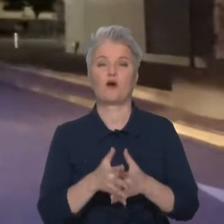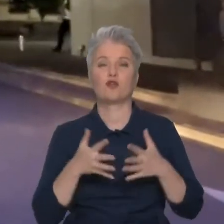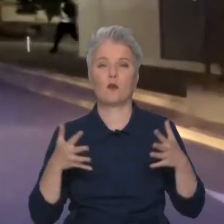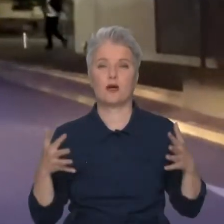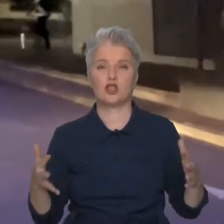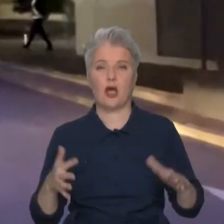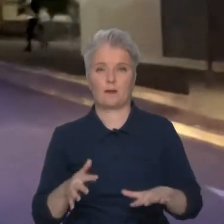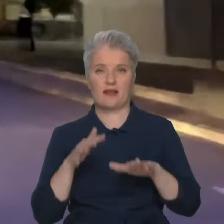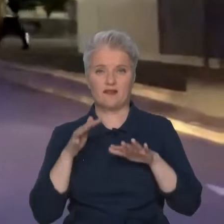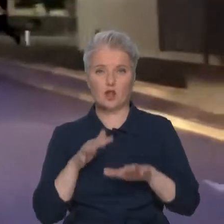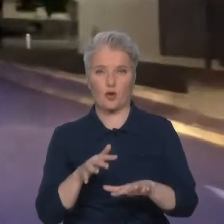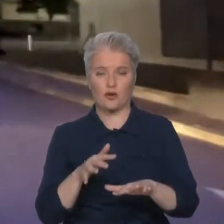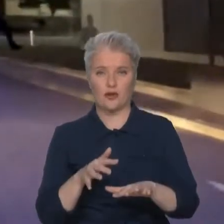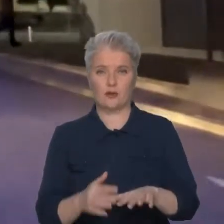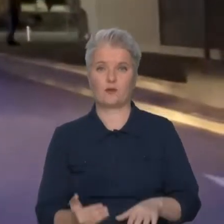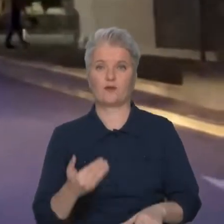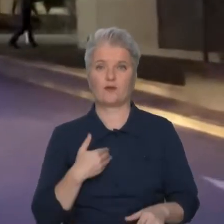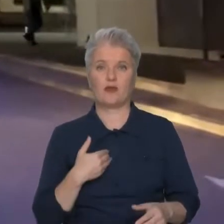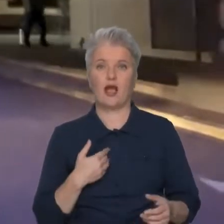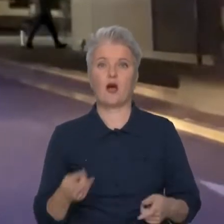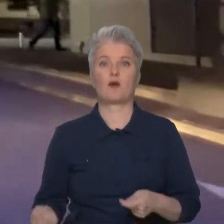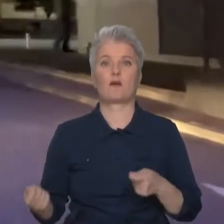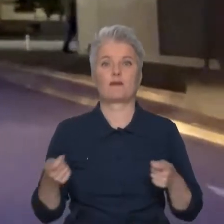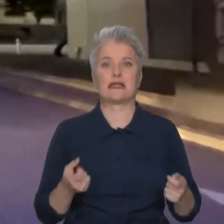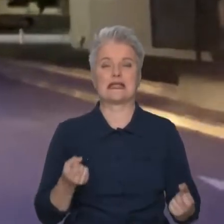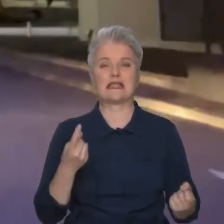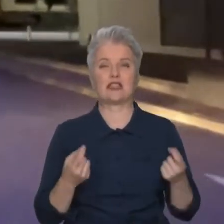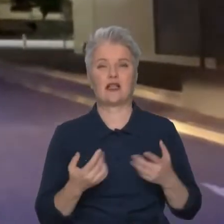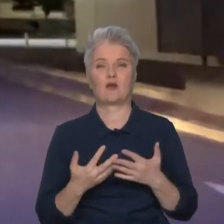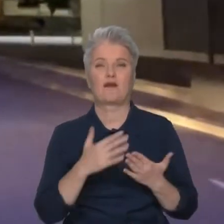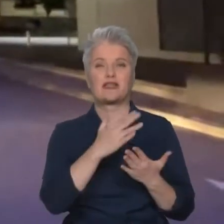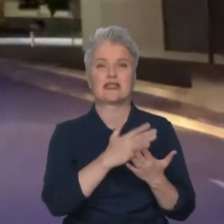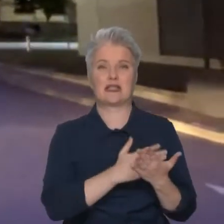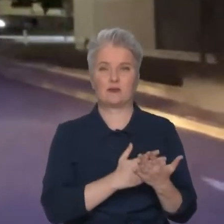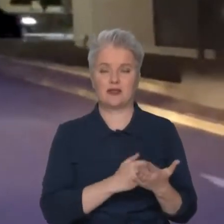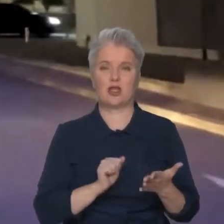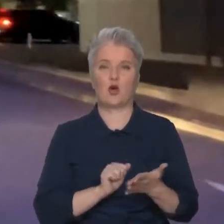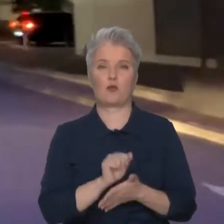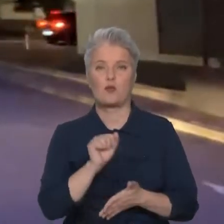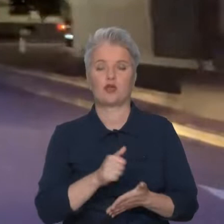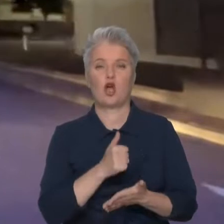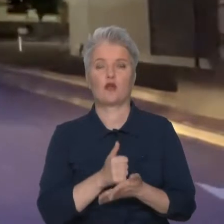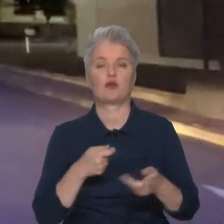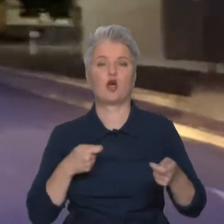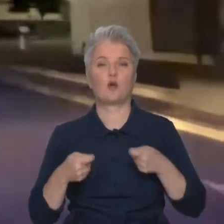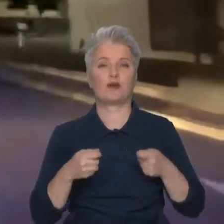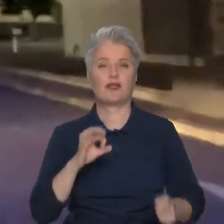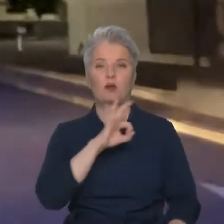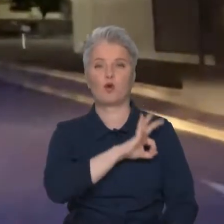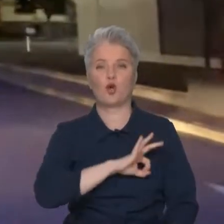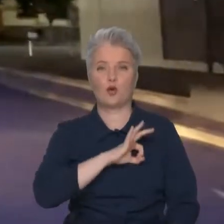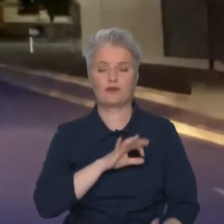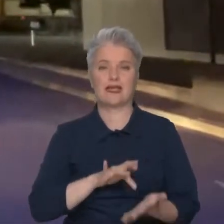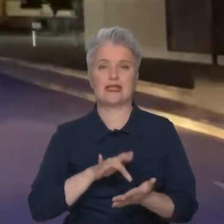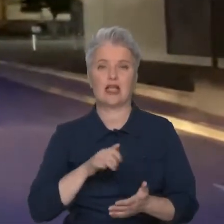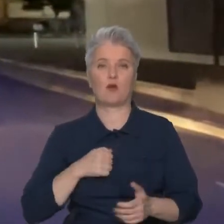повномасштабне вторгнення. До нас і джерела почали приносити певні списки, і вони почали публікуватися головним управлінням розвідки,